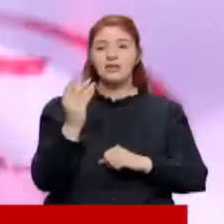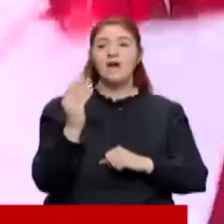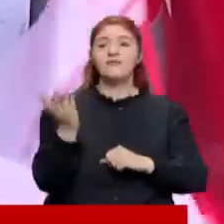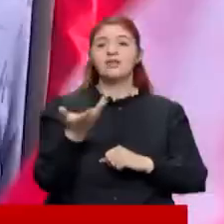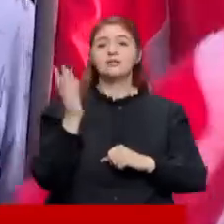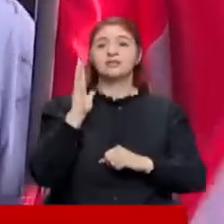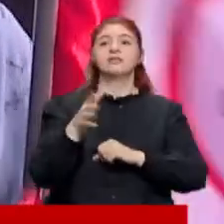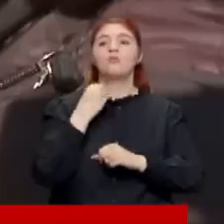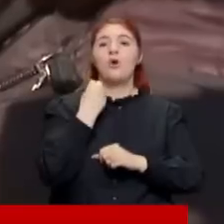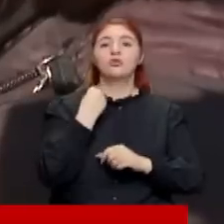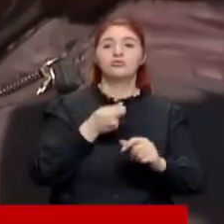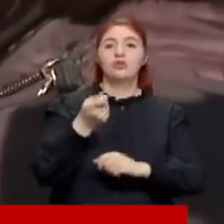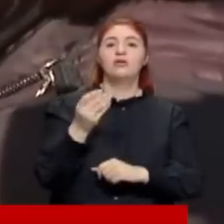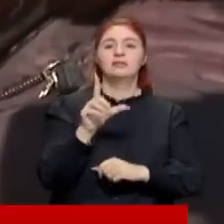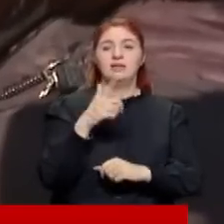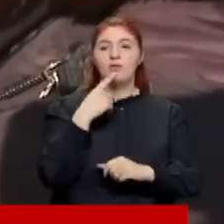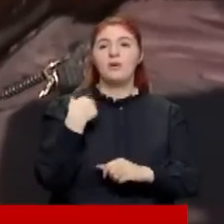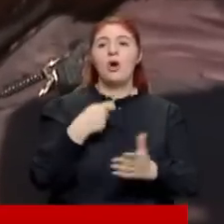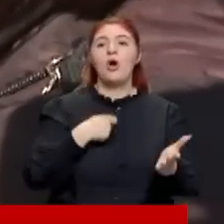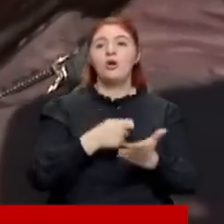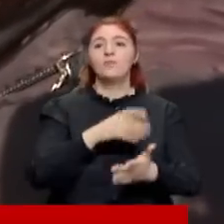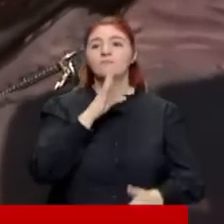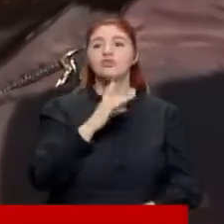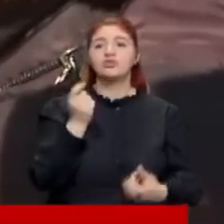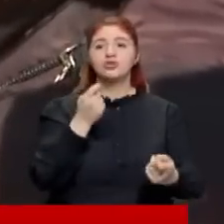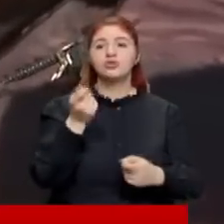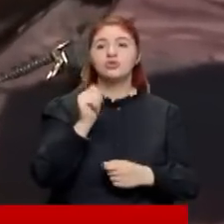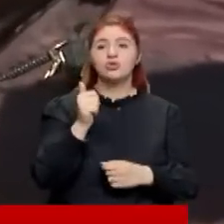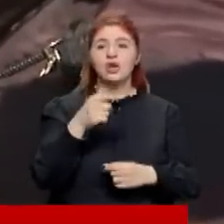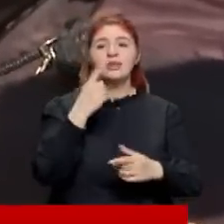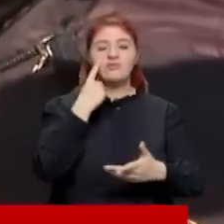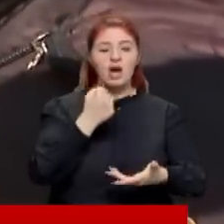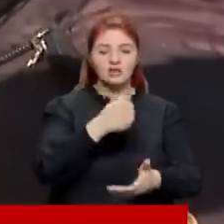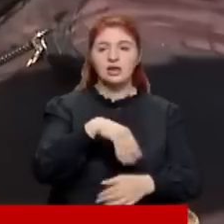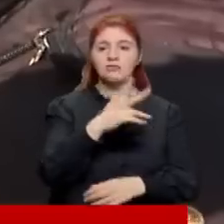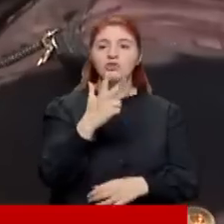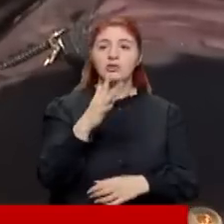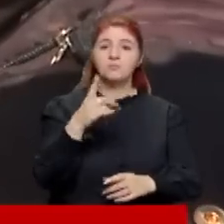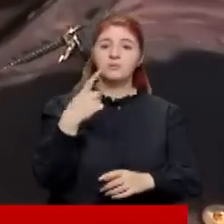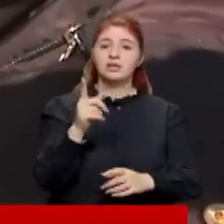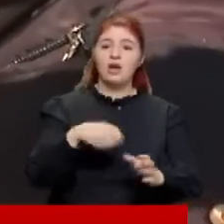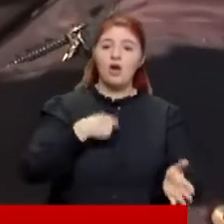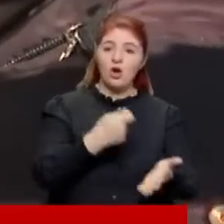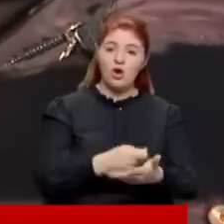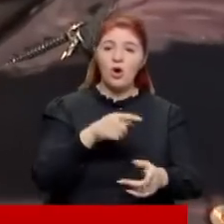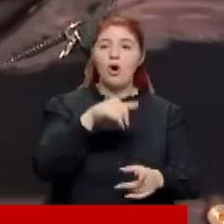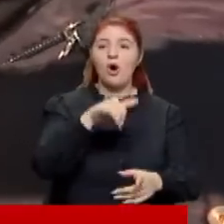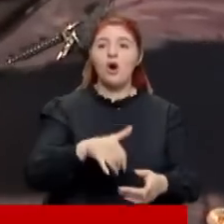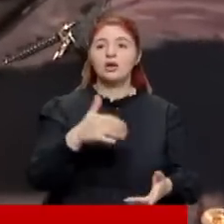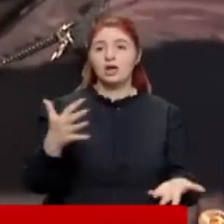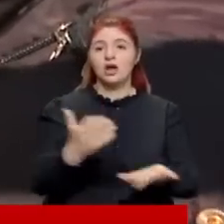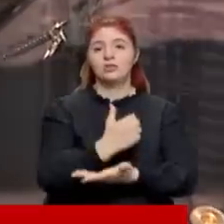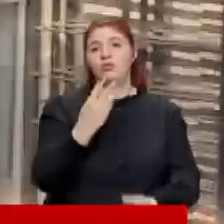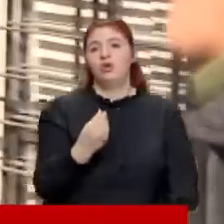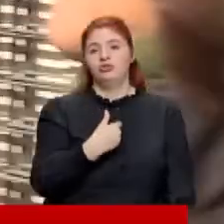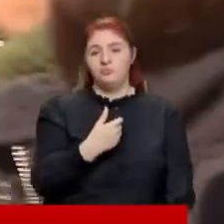çok borçlanması demek. Ödemiş olduğum 400 iş günü devletin hazinesine gitti, bir 35 bin lira daha ödeyerek o hakkı